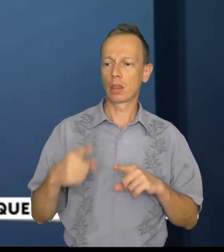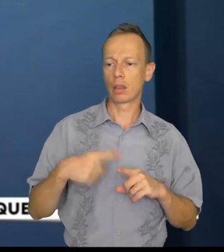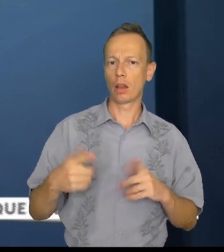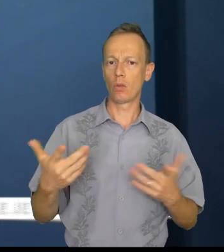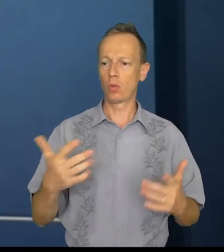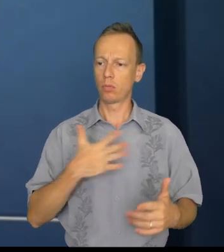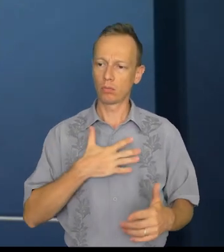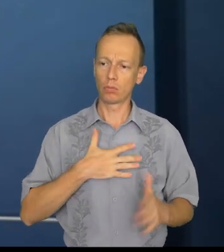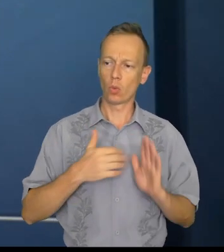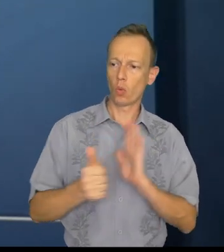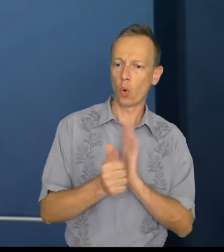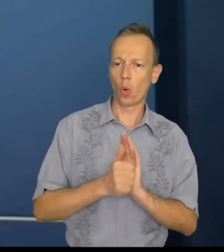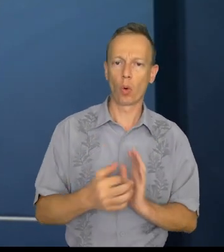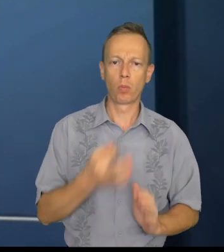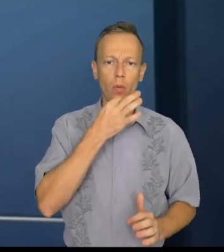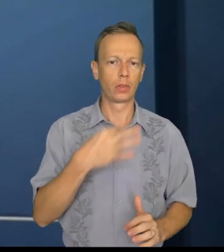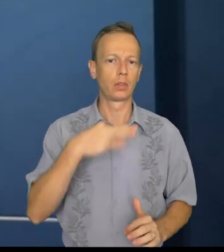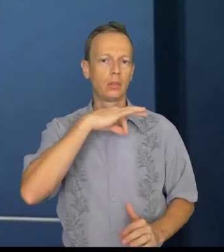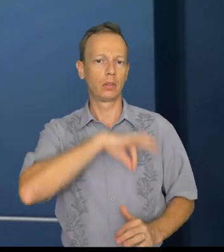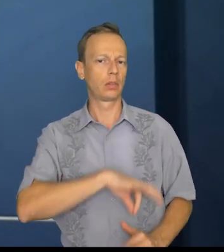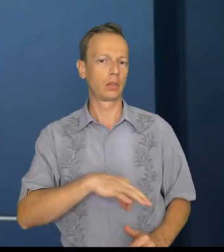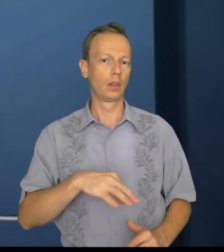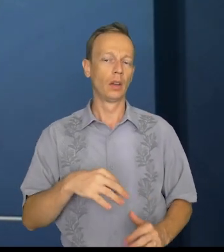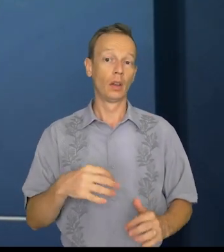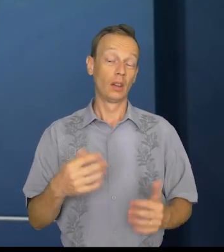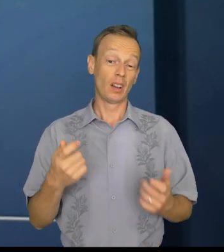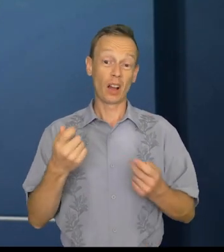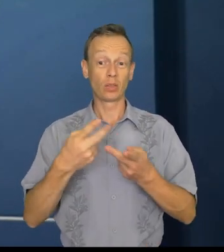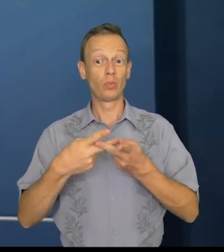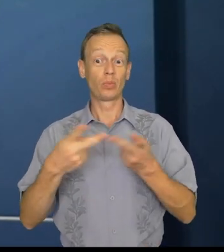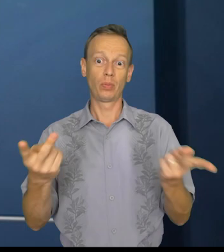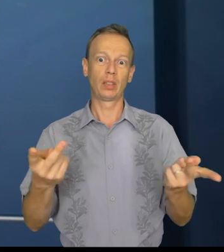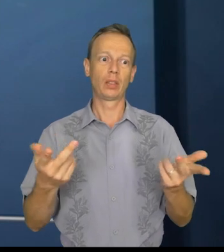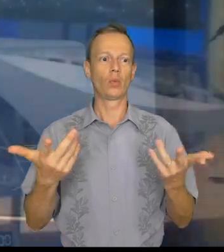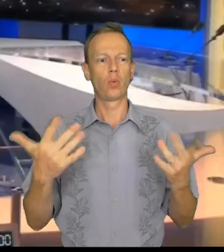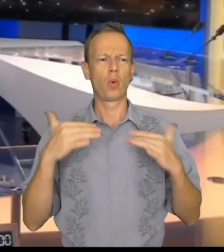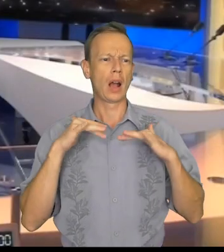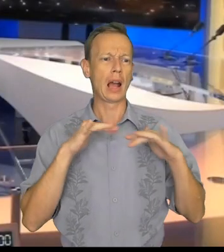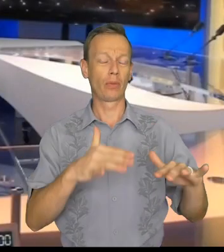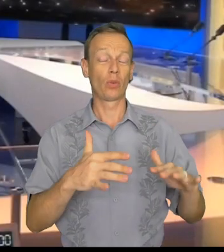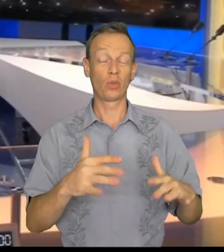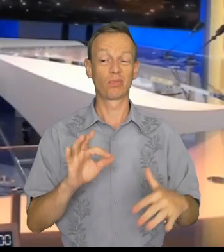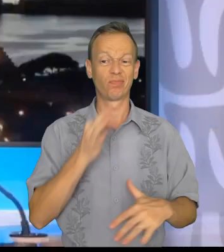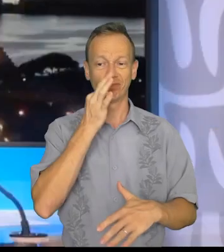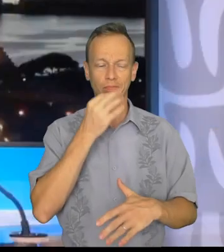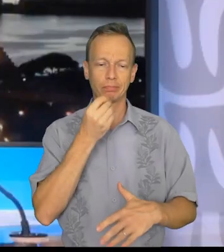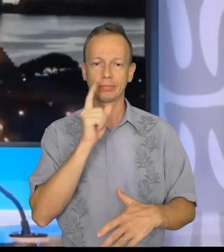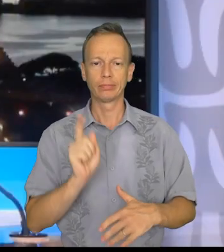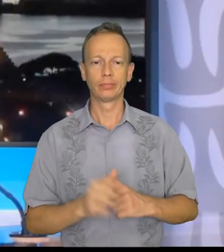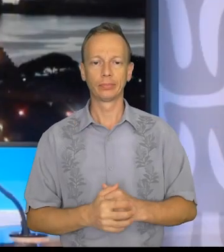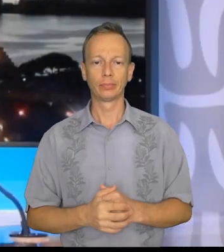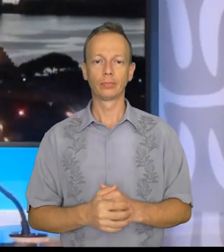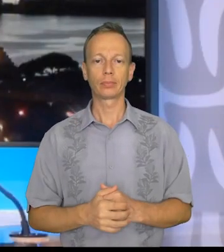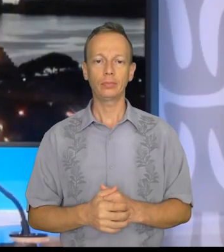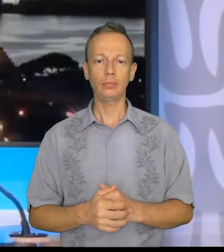peut avoir avec l'intérêt public, le détournement de fonds publics et le trafic d'influence. Cette information